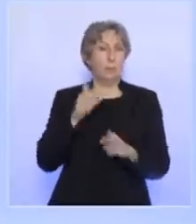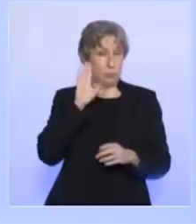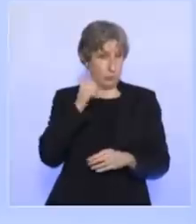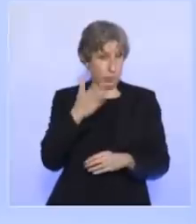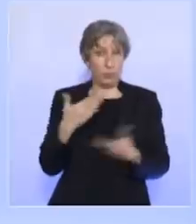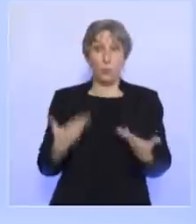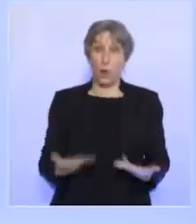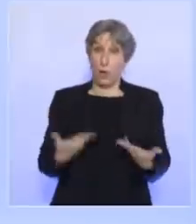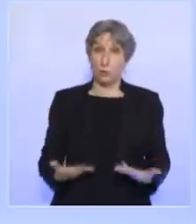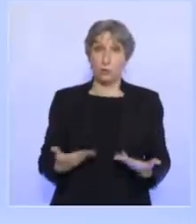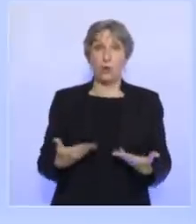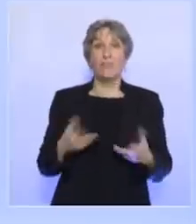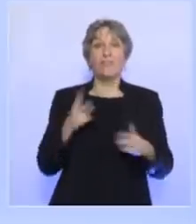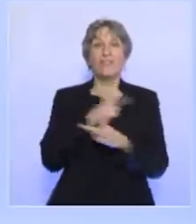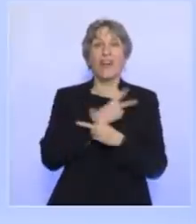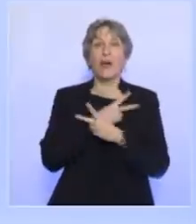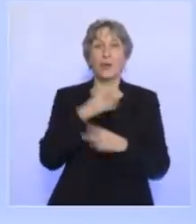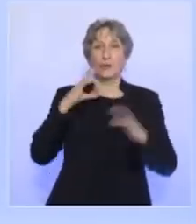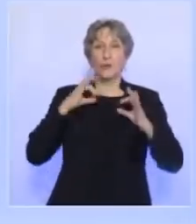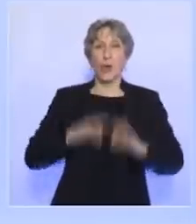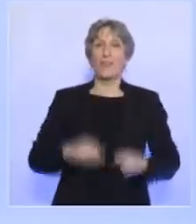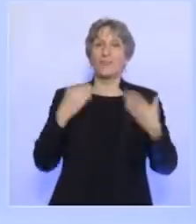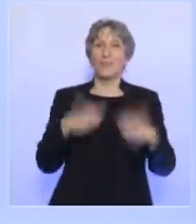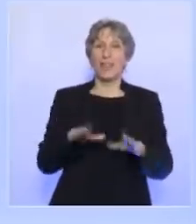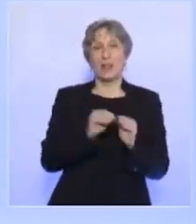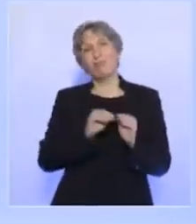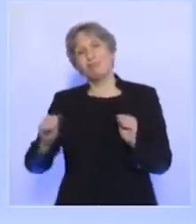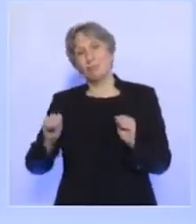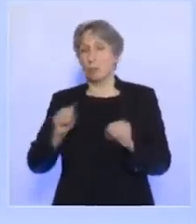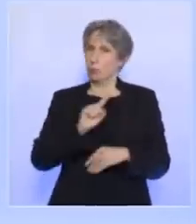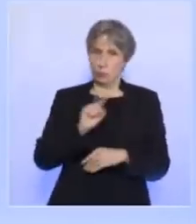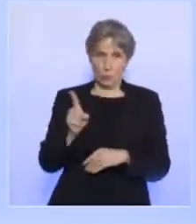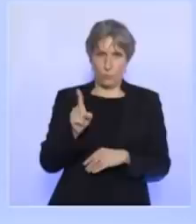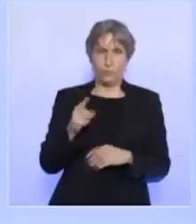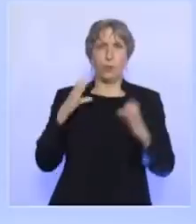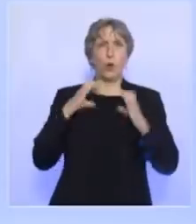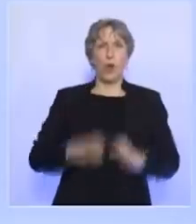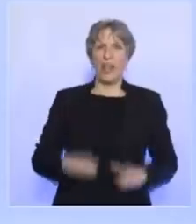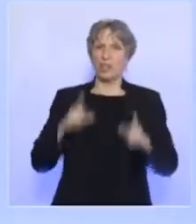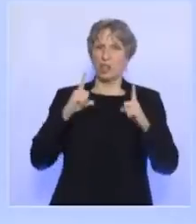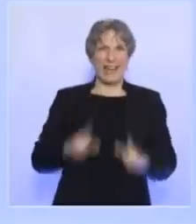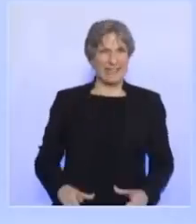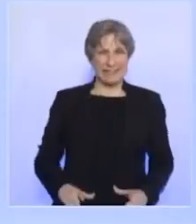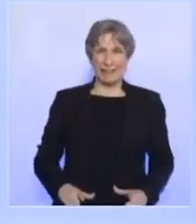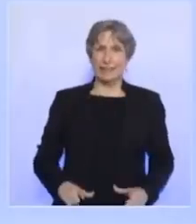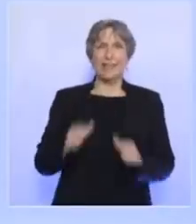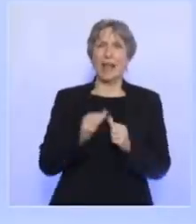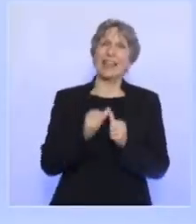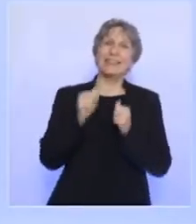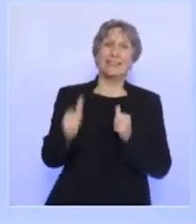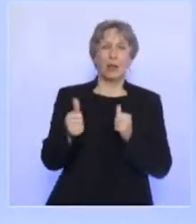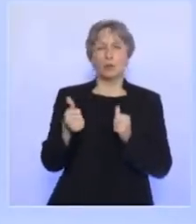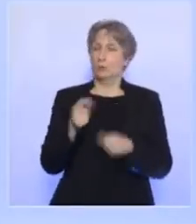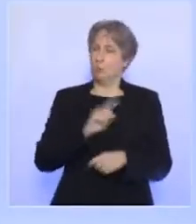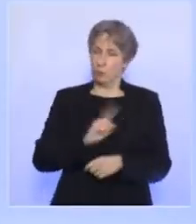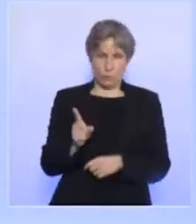que nous ne reporterons pas la rentrée ni ne basculerons les collèges et les lycées en distanciel.